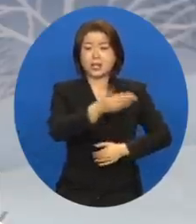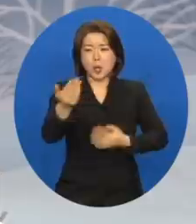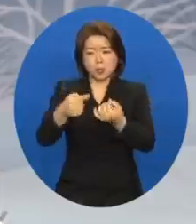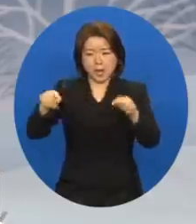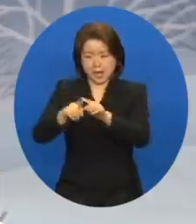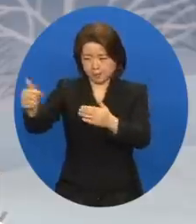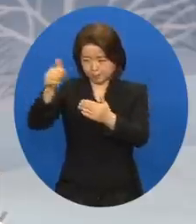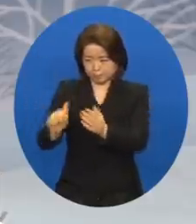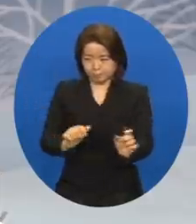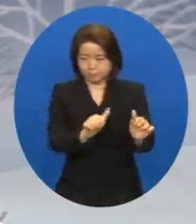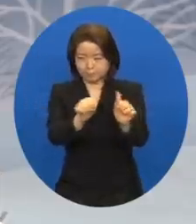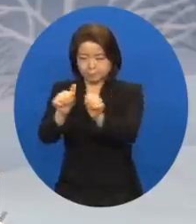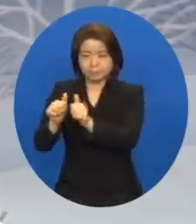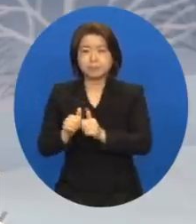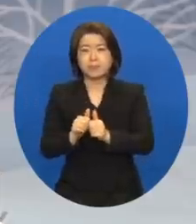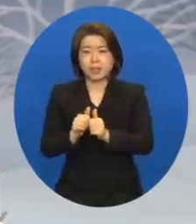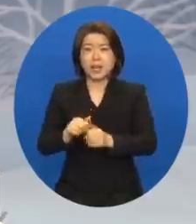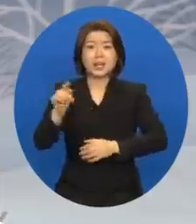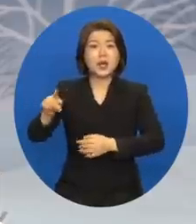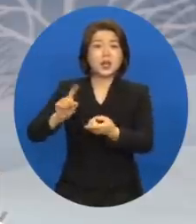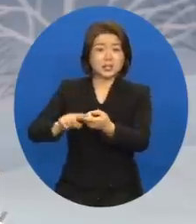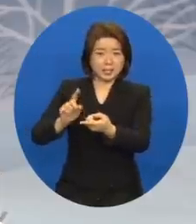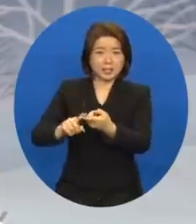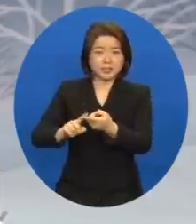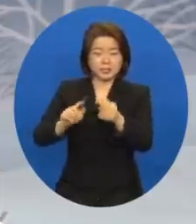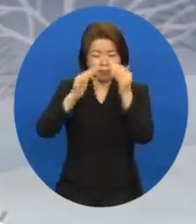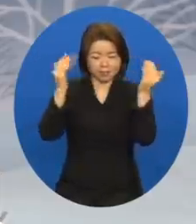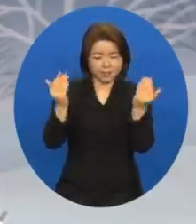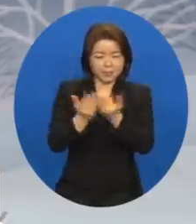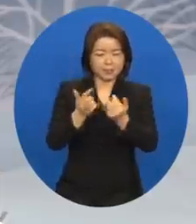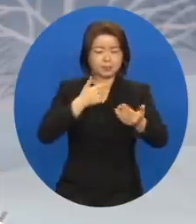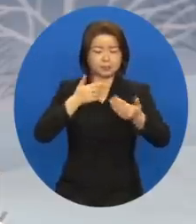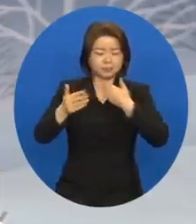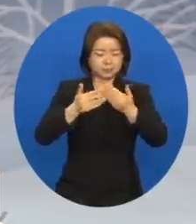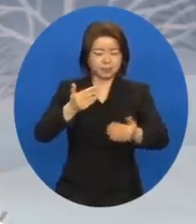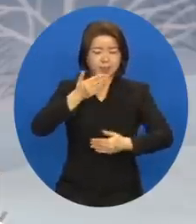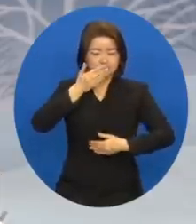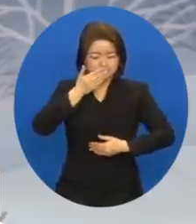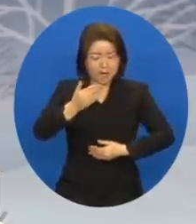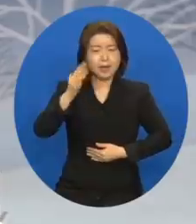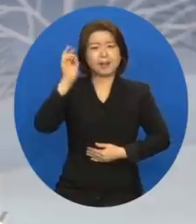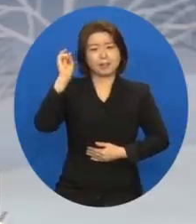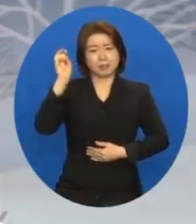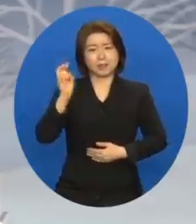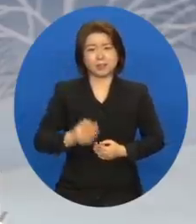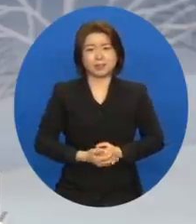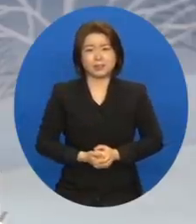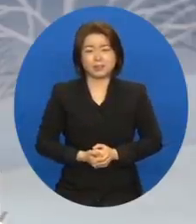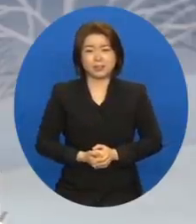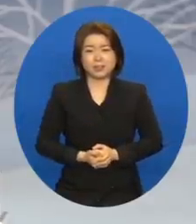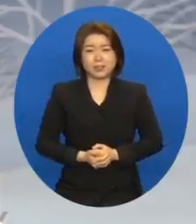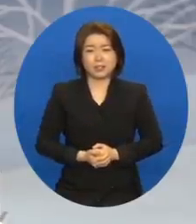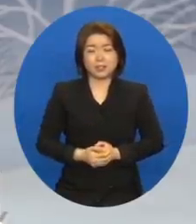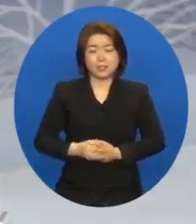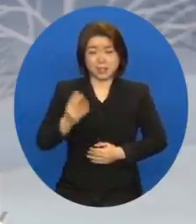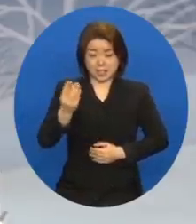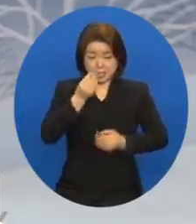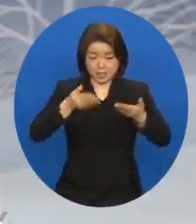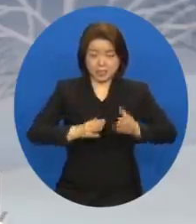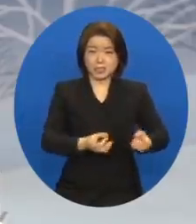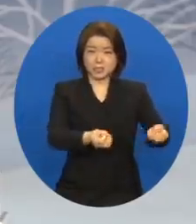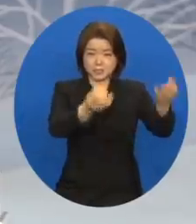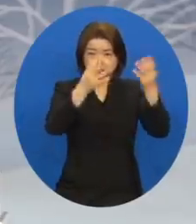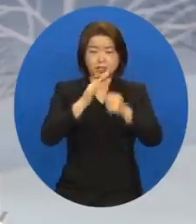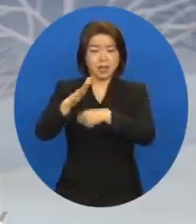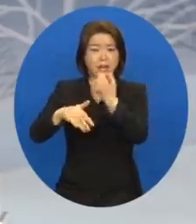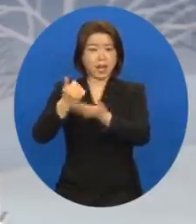사시고 여러분과 동행하시는 것을 다 경험하게 되실 것입니다. 성탄절은 하나님의